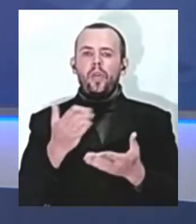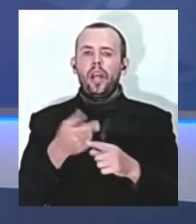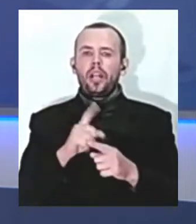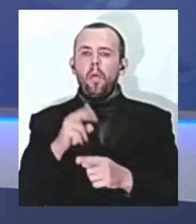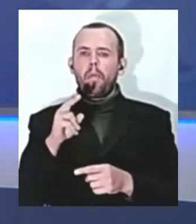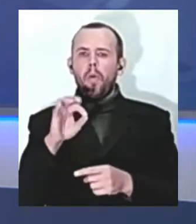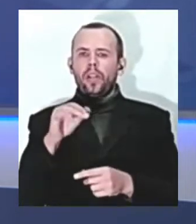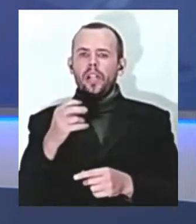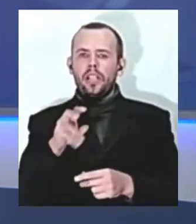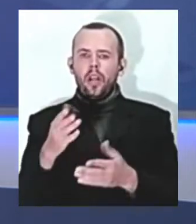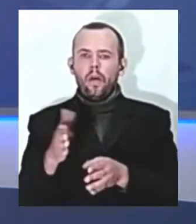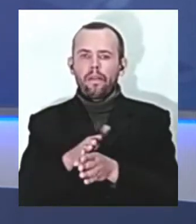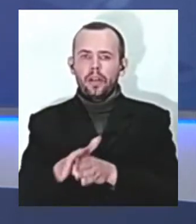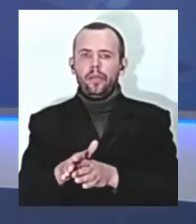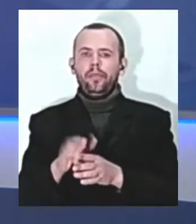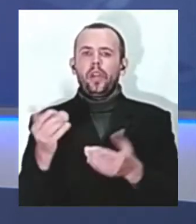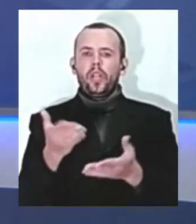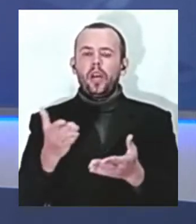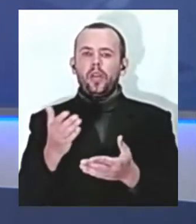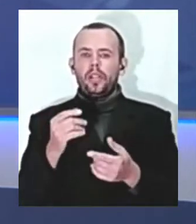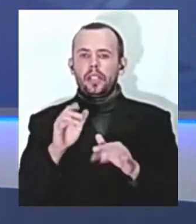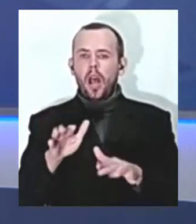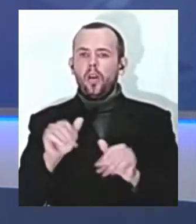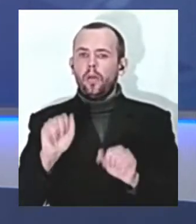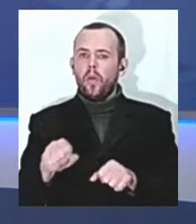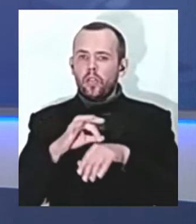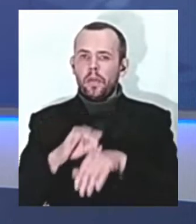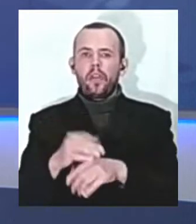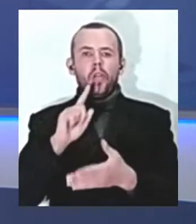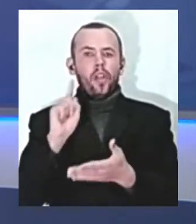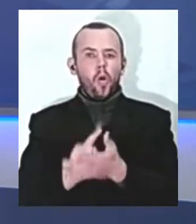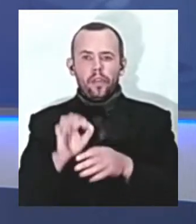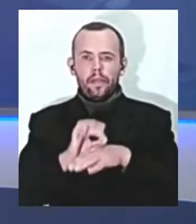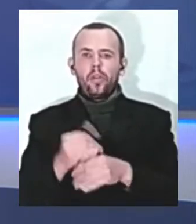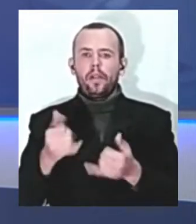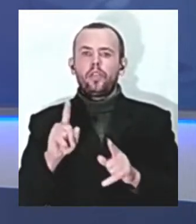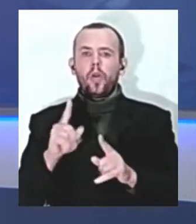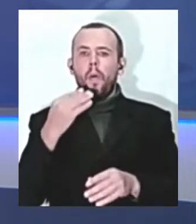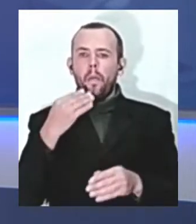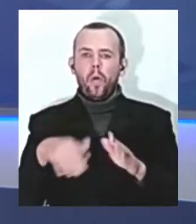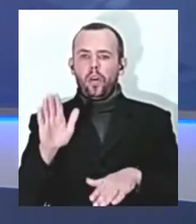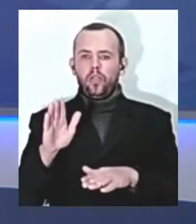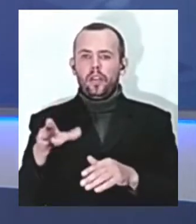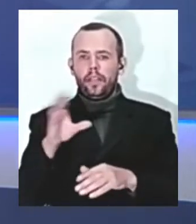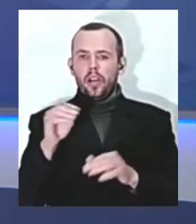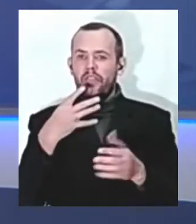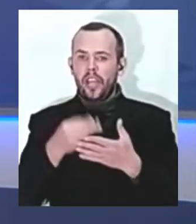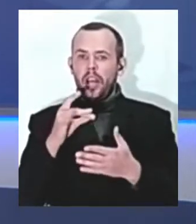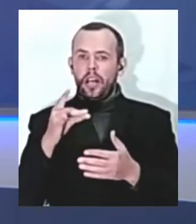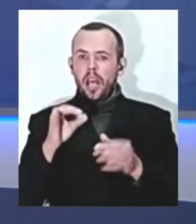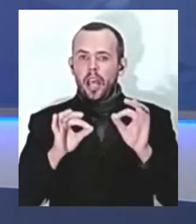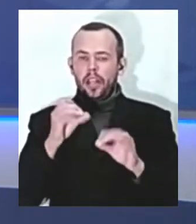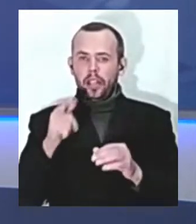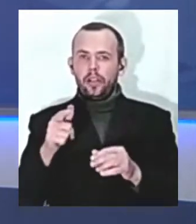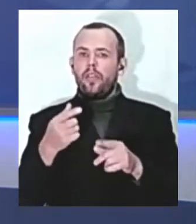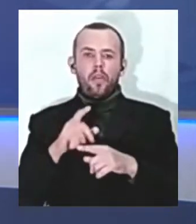реалізований, які заходи можна вжити, необхідно вжити для того, щоб покращити свій рейтинг. Але мова в першу чергу йде не про